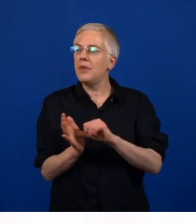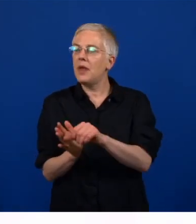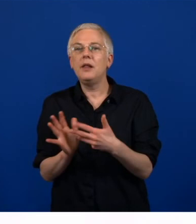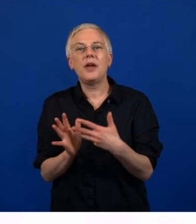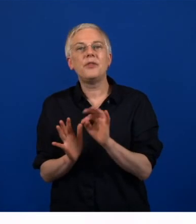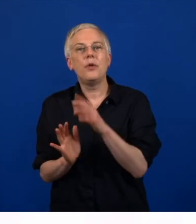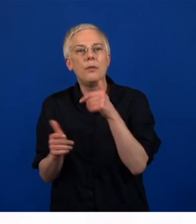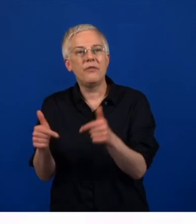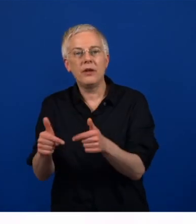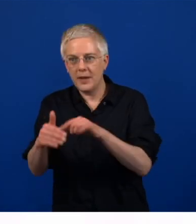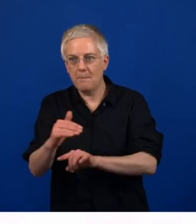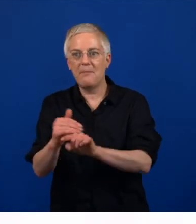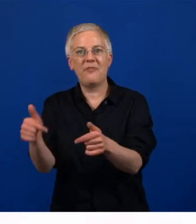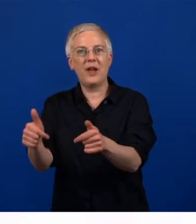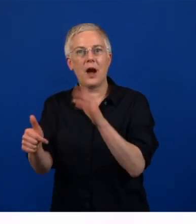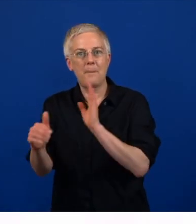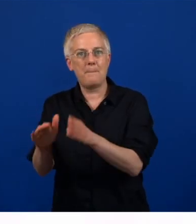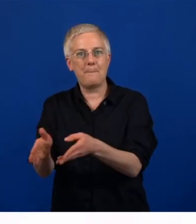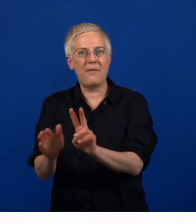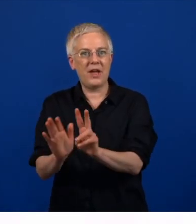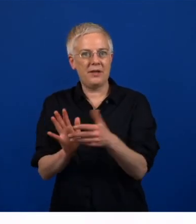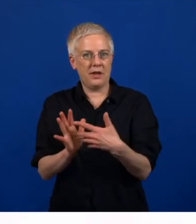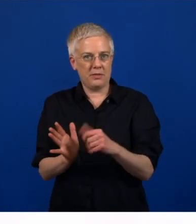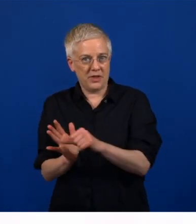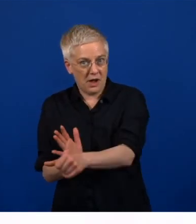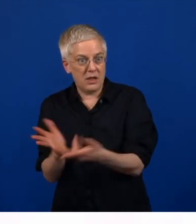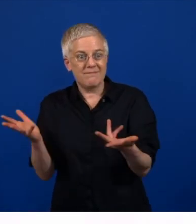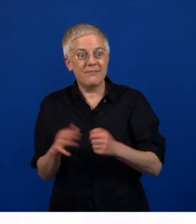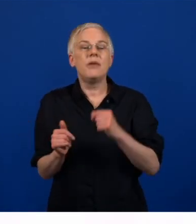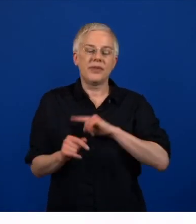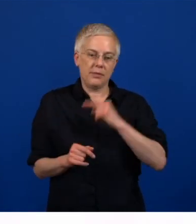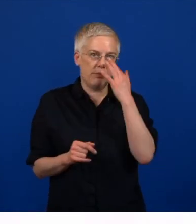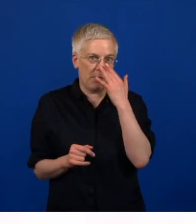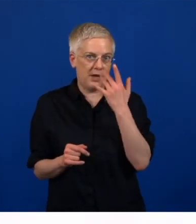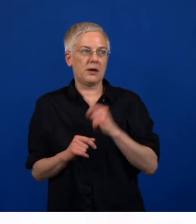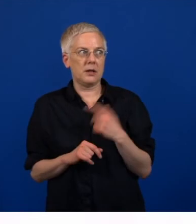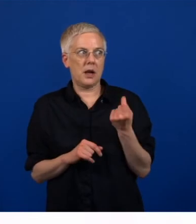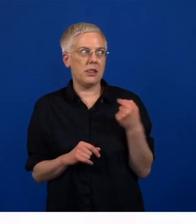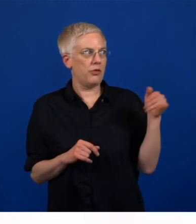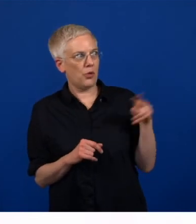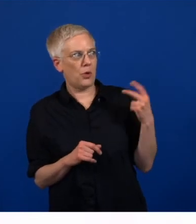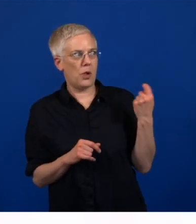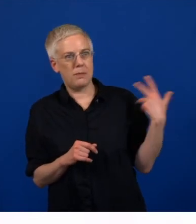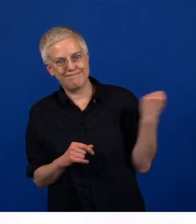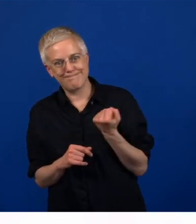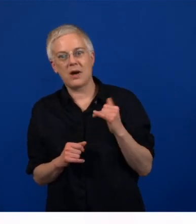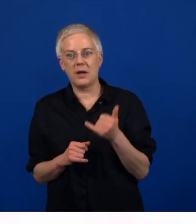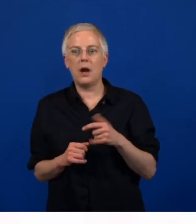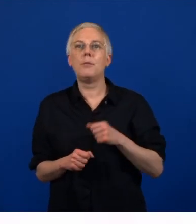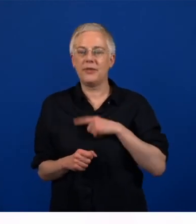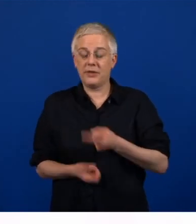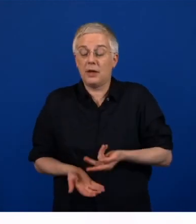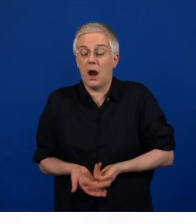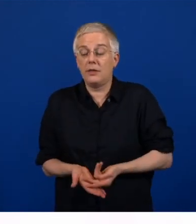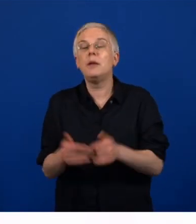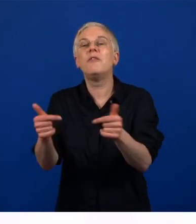uns da um eine Refinanzierung, aber ich gebe auch die Garantie ab, dass diese Kosten nicht bei den Pflegeeinrichtungen